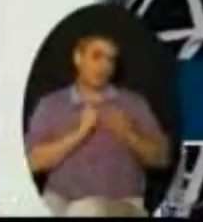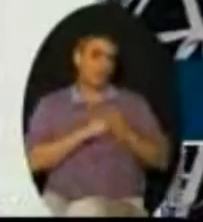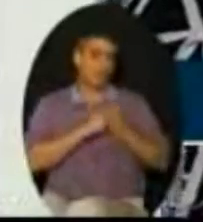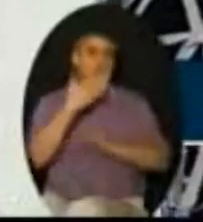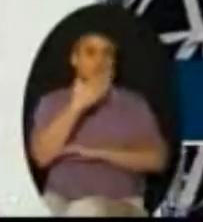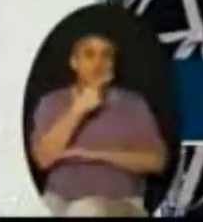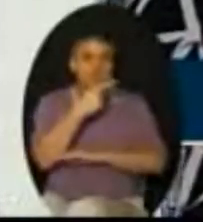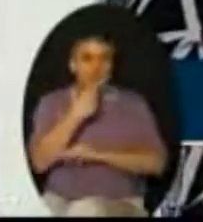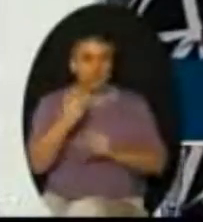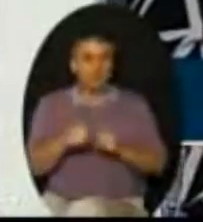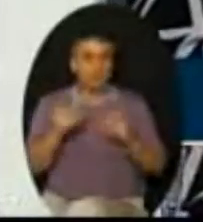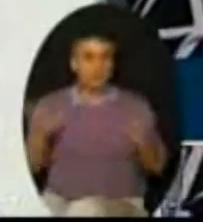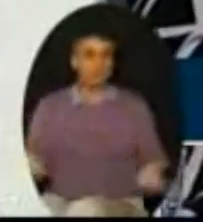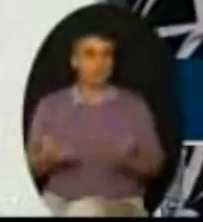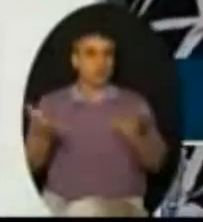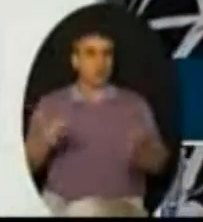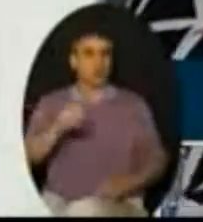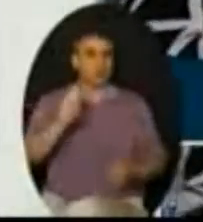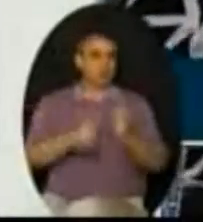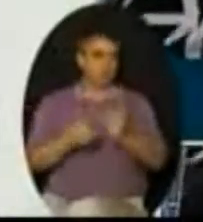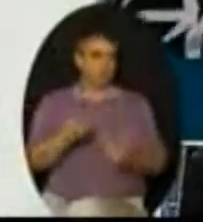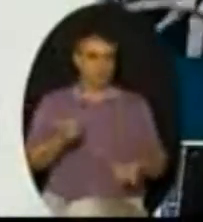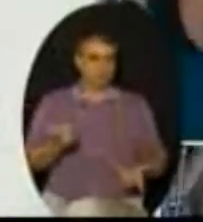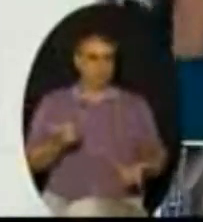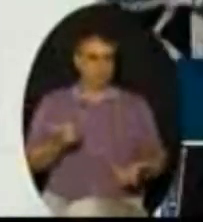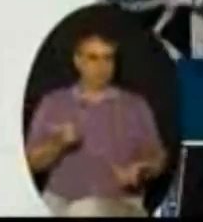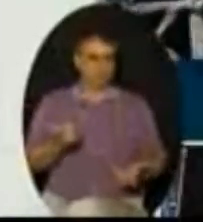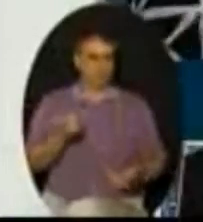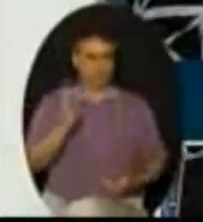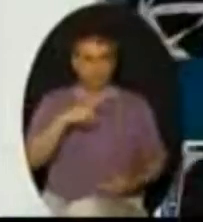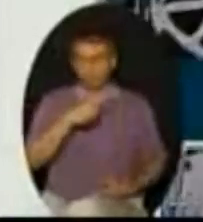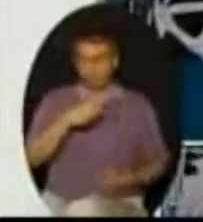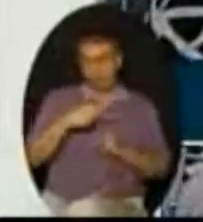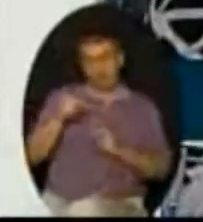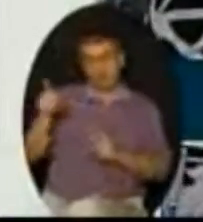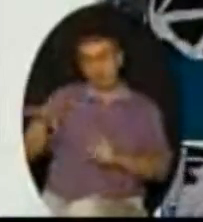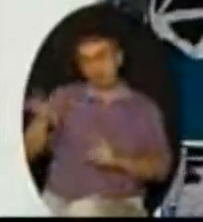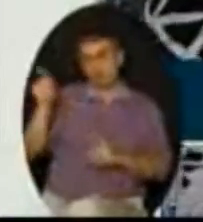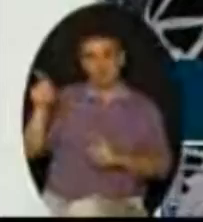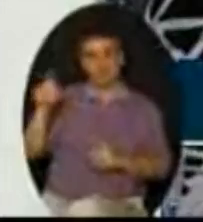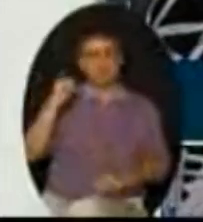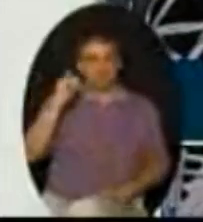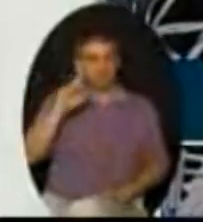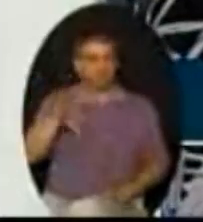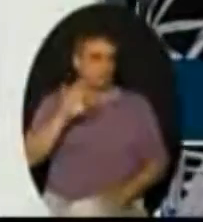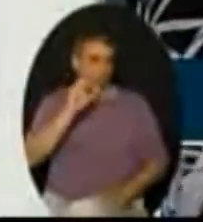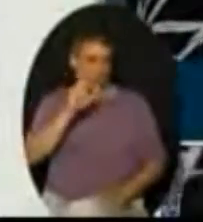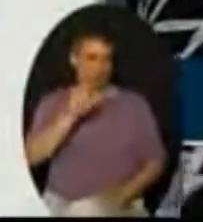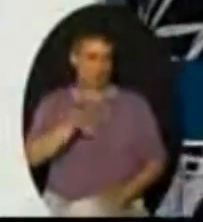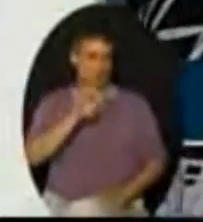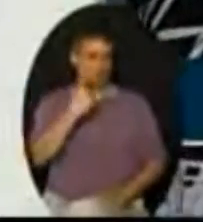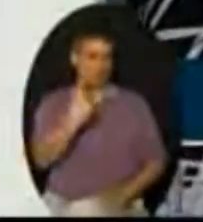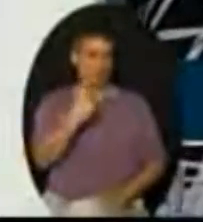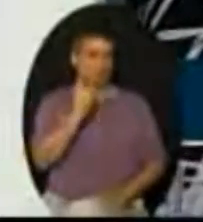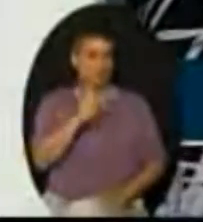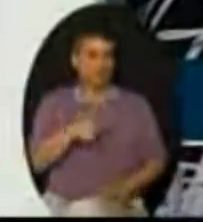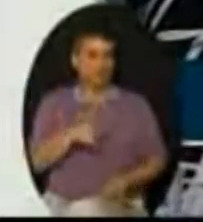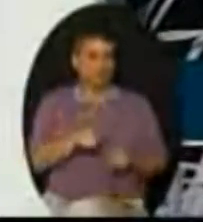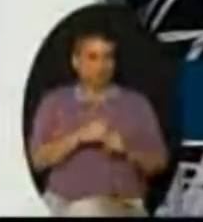כמדינה שמעודדת הימורים. ולא רק יש שם בפינה ותבחר, וזה נכון שיש בחירה על האדם, אבל פה יש